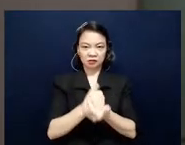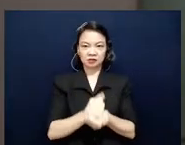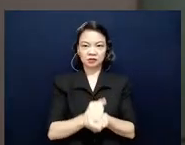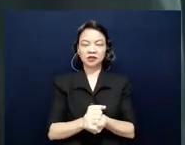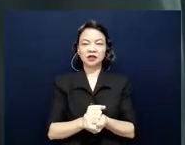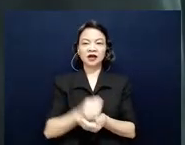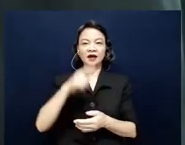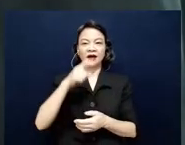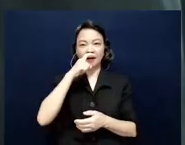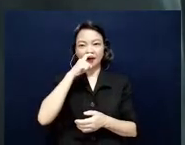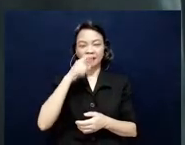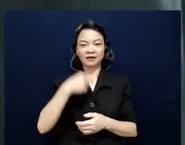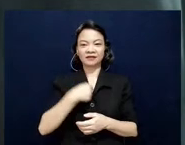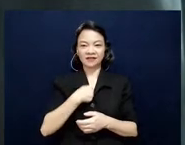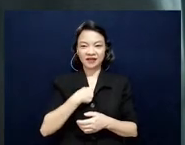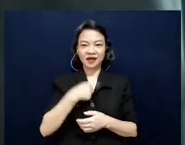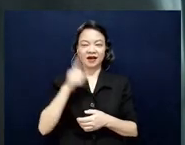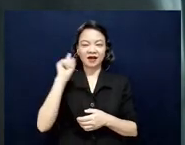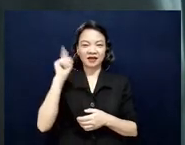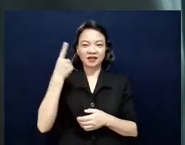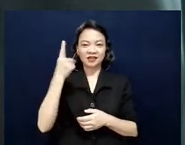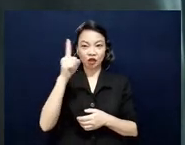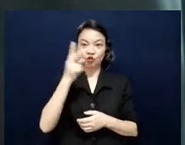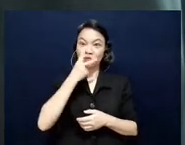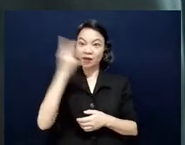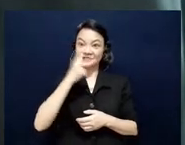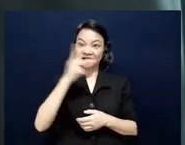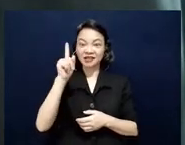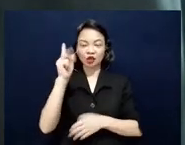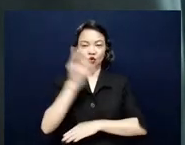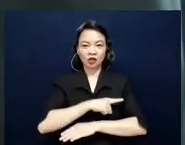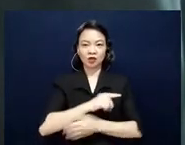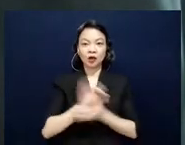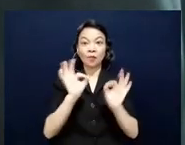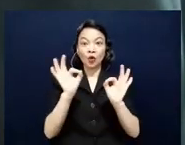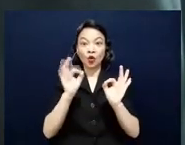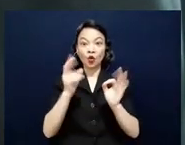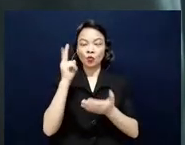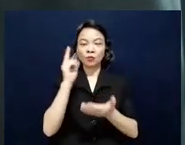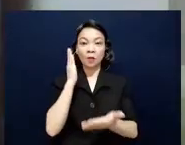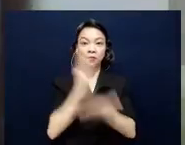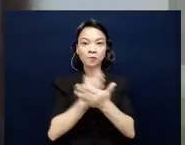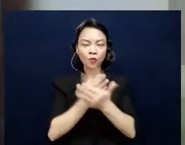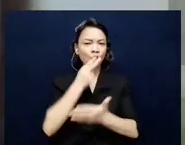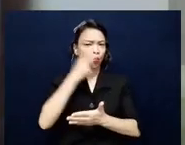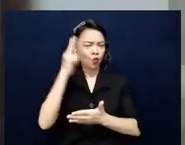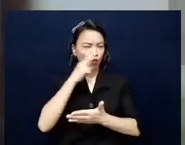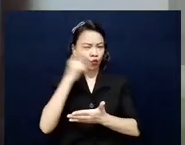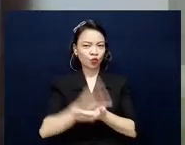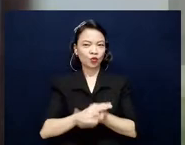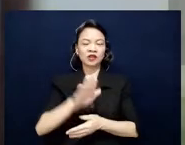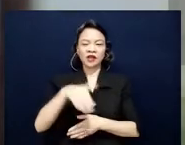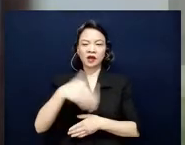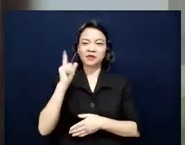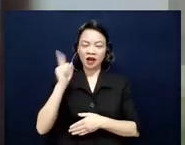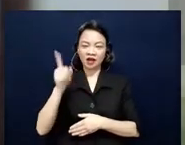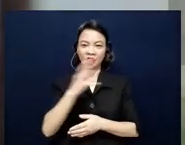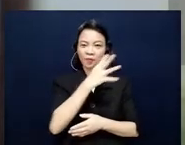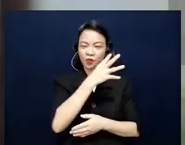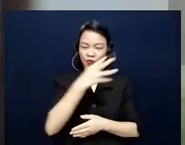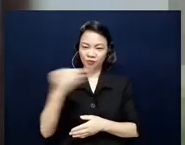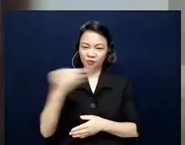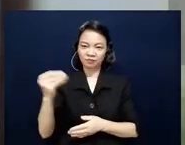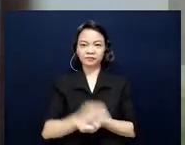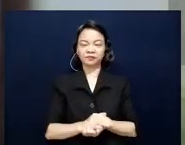sangat senang, ya walaupun belum berhenti total, tapi mengalami pengurangan. So Young Hope program really